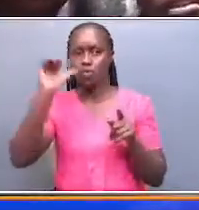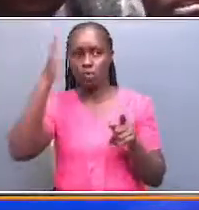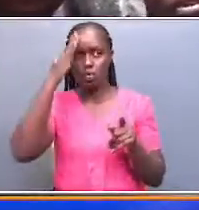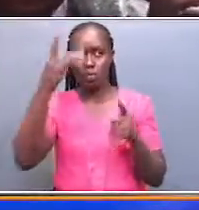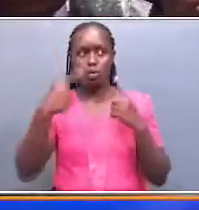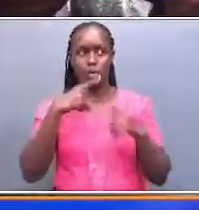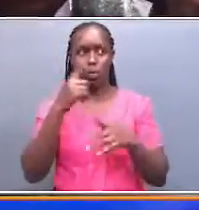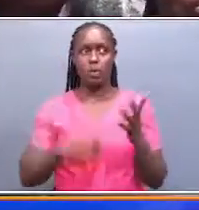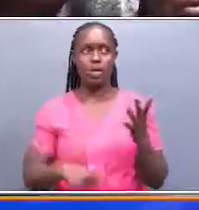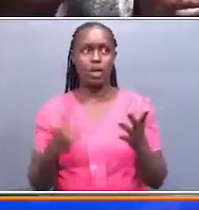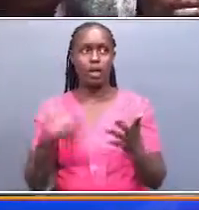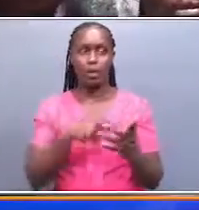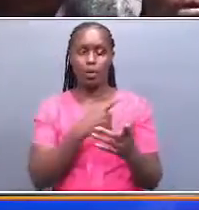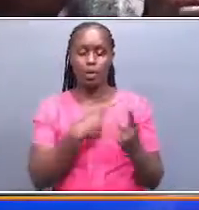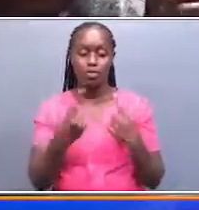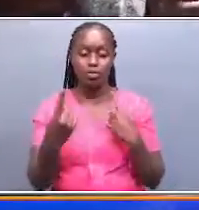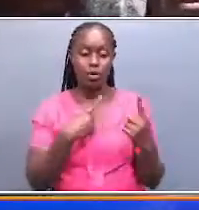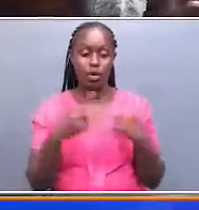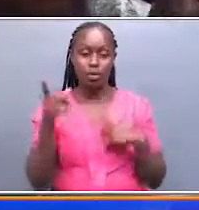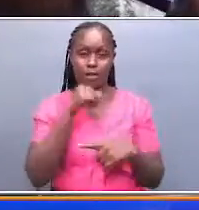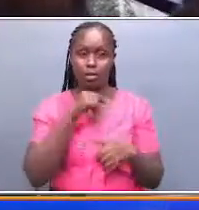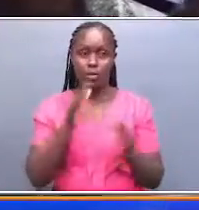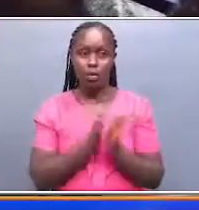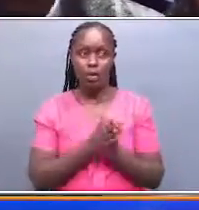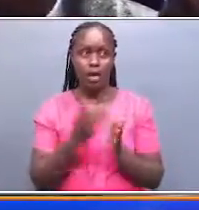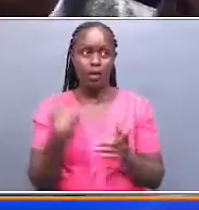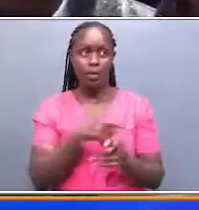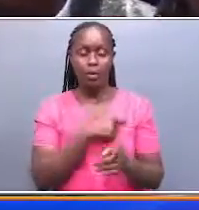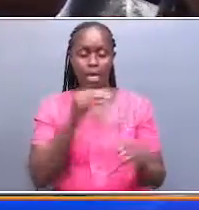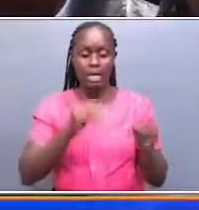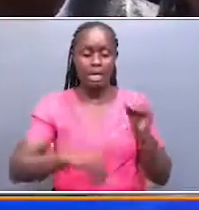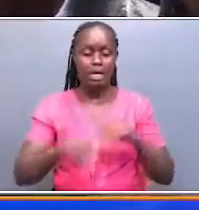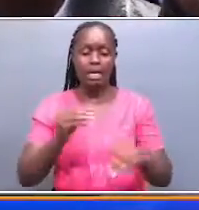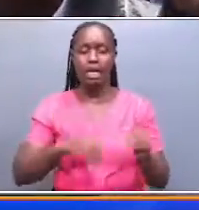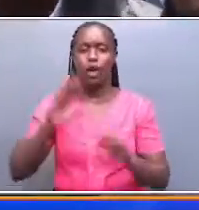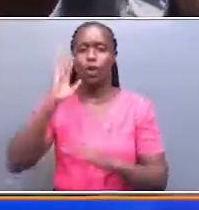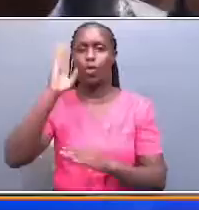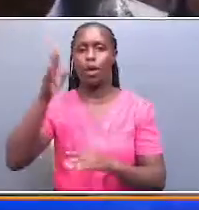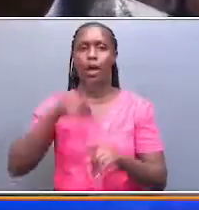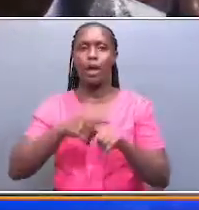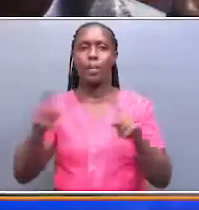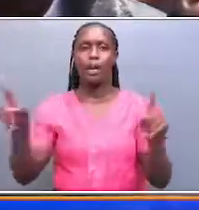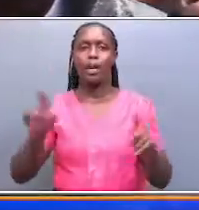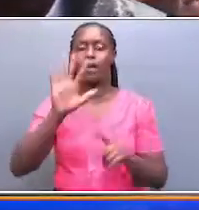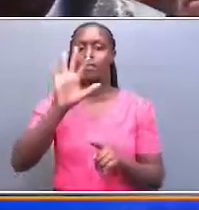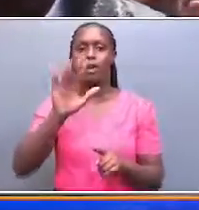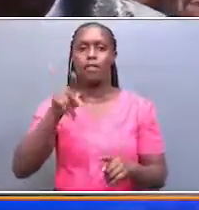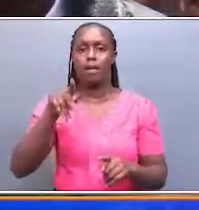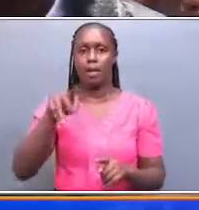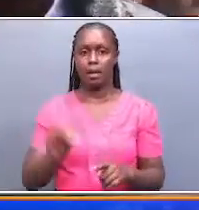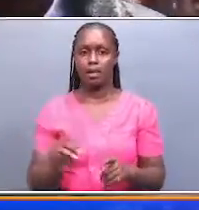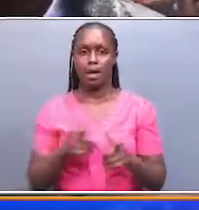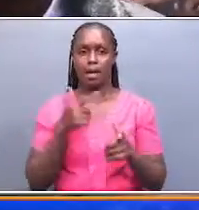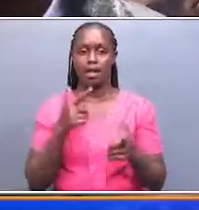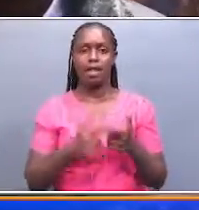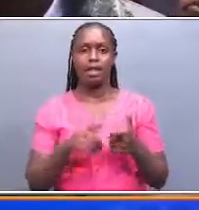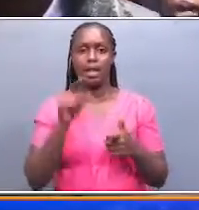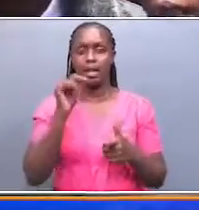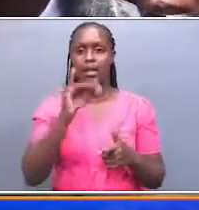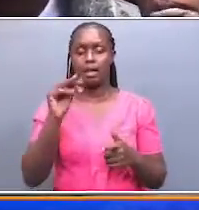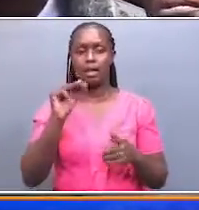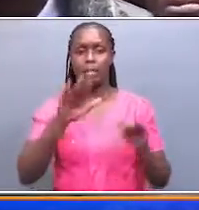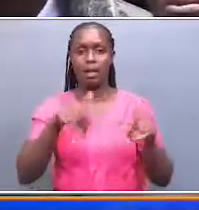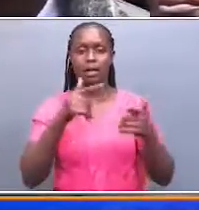baba, tunampenda, tutampigia kura zetu zote, lakini 5 p.m. Timothy apate kura yake adani ticket